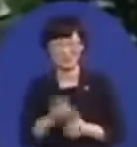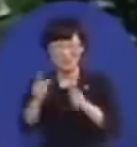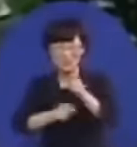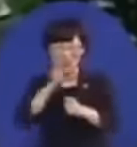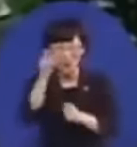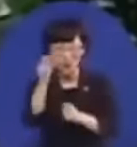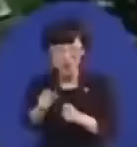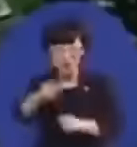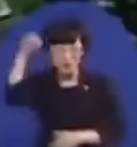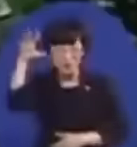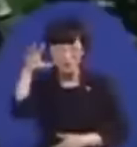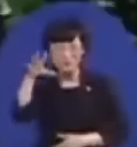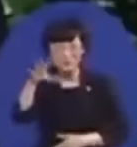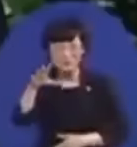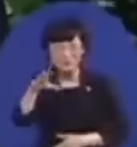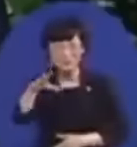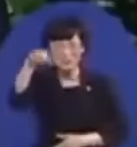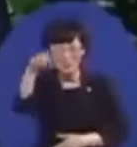영원히 빛으로